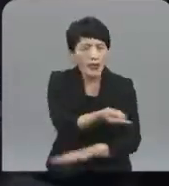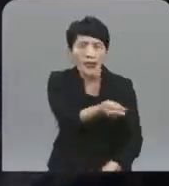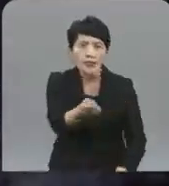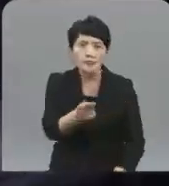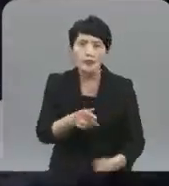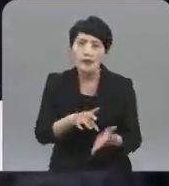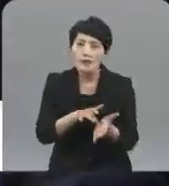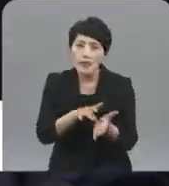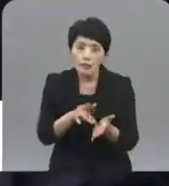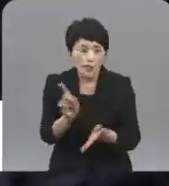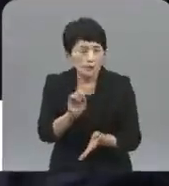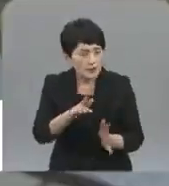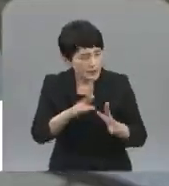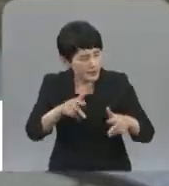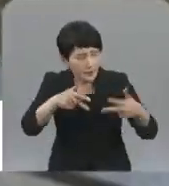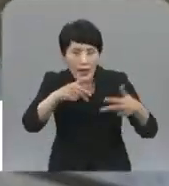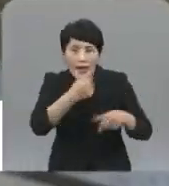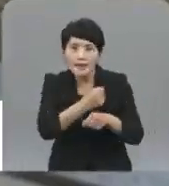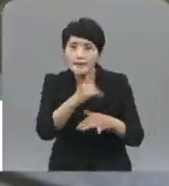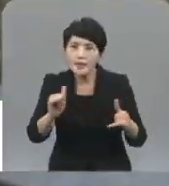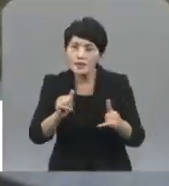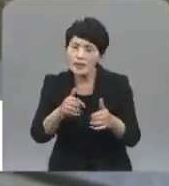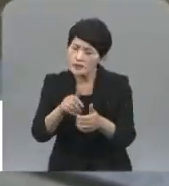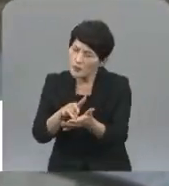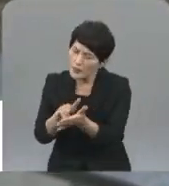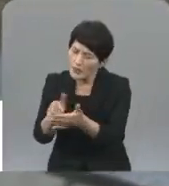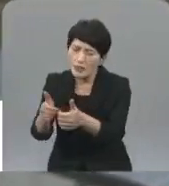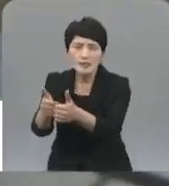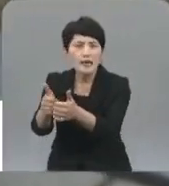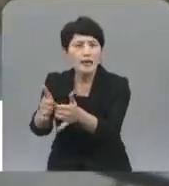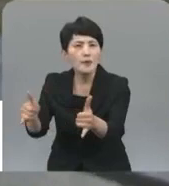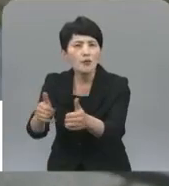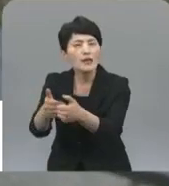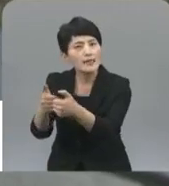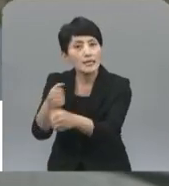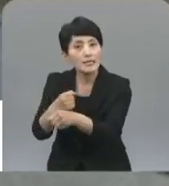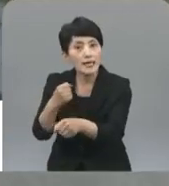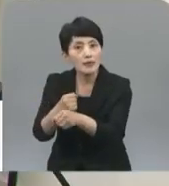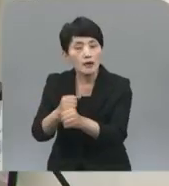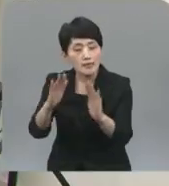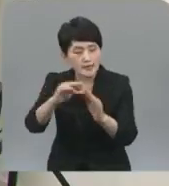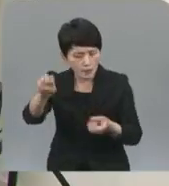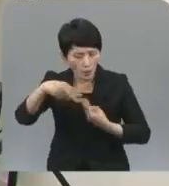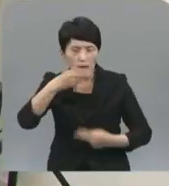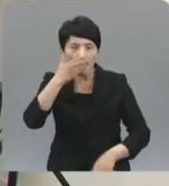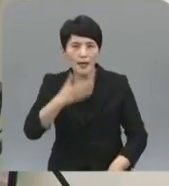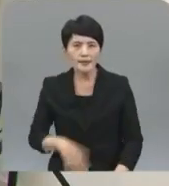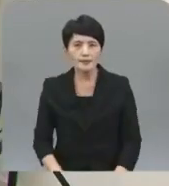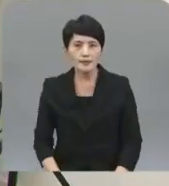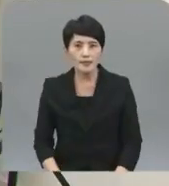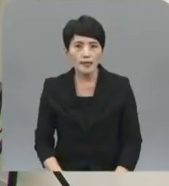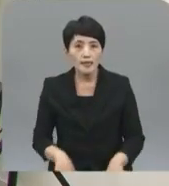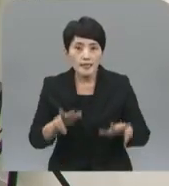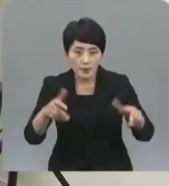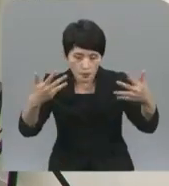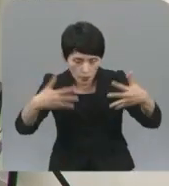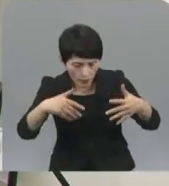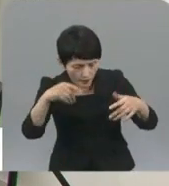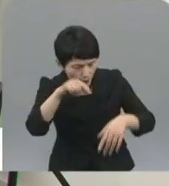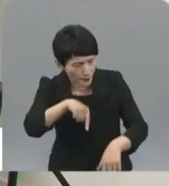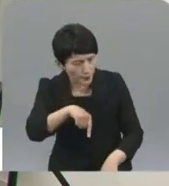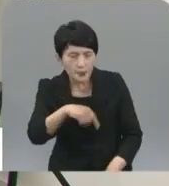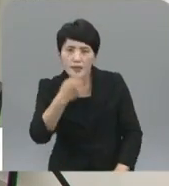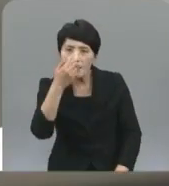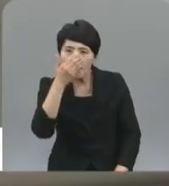ngoại lệ thì bệnh nhân có thể trao đổi với dược sĩ để nhận thuốc tại nhà dự án thí điểm lần này sẽ được tiến hành từ ngày 1 tháng 6 chính phủ